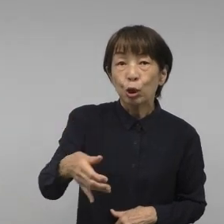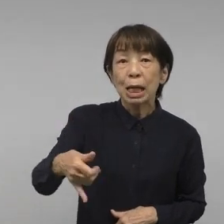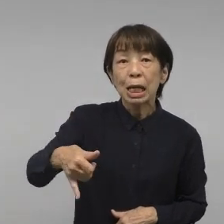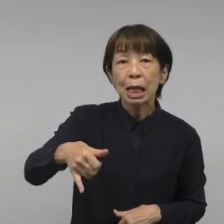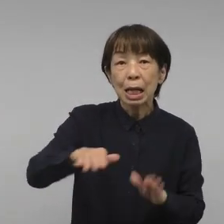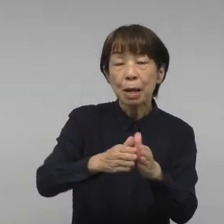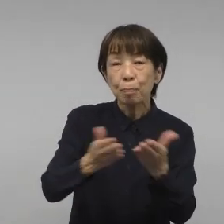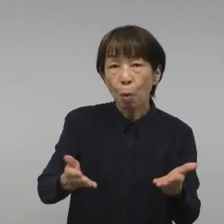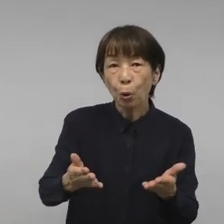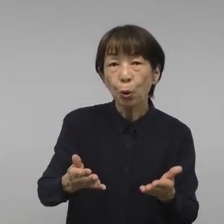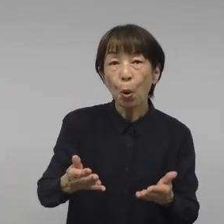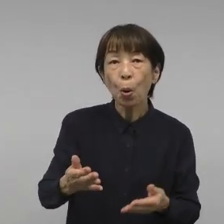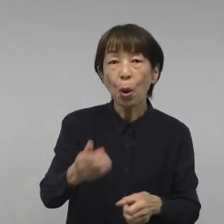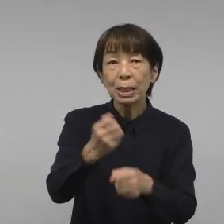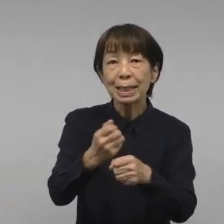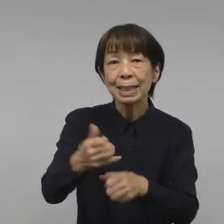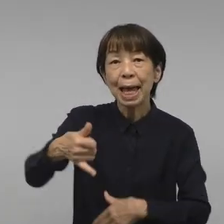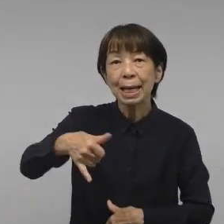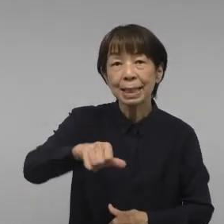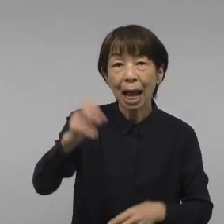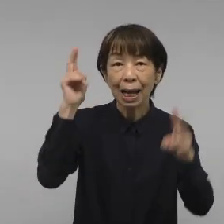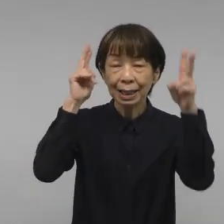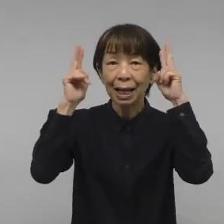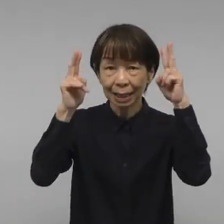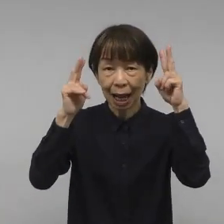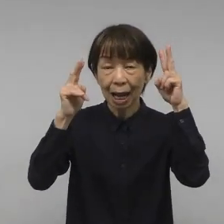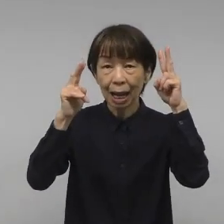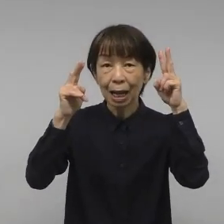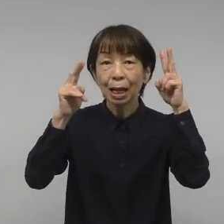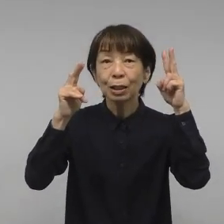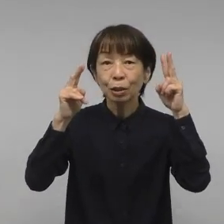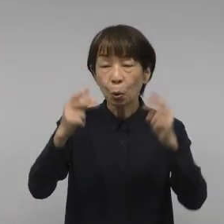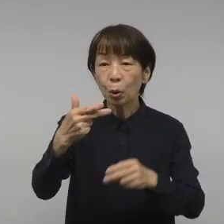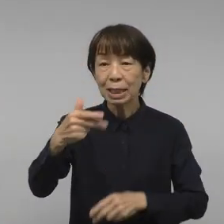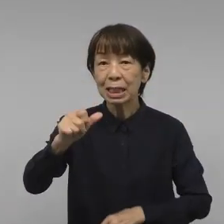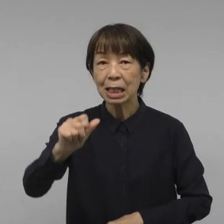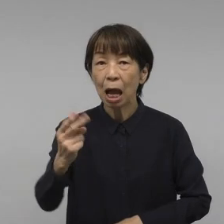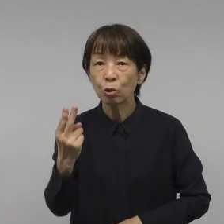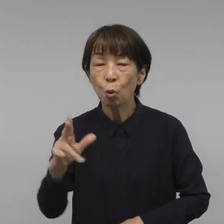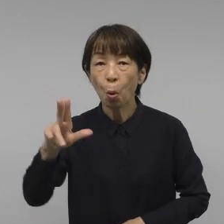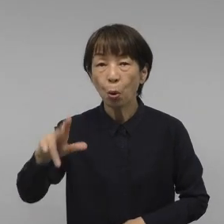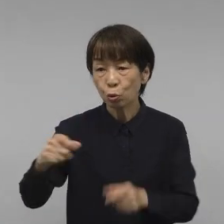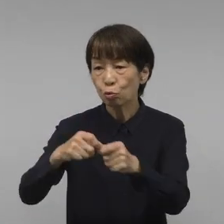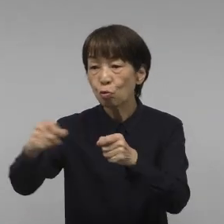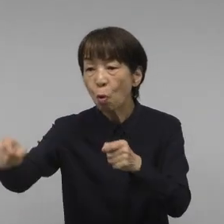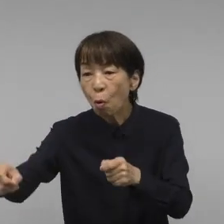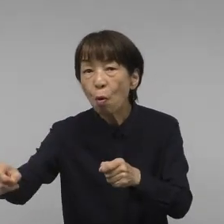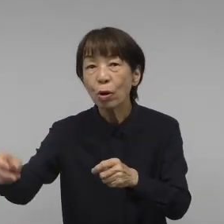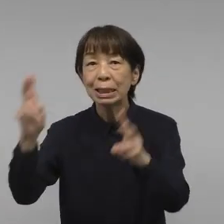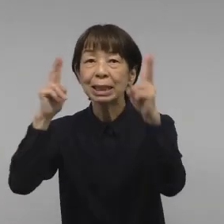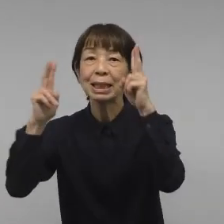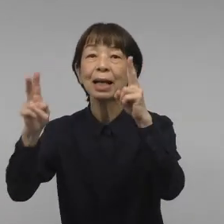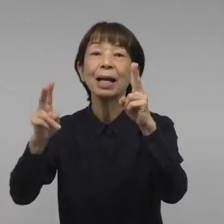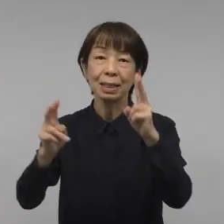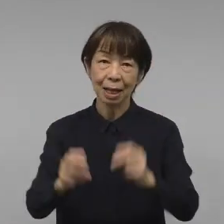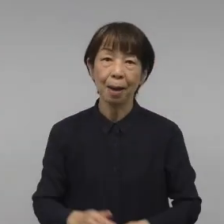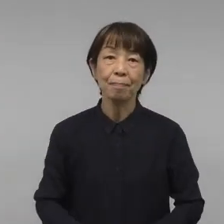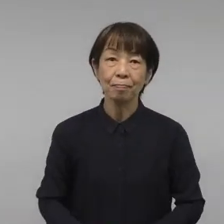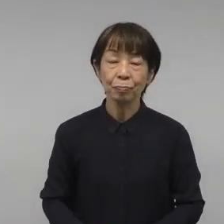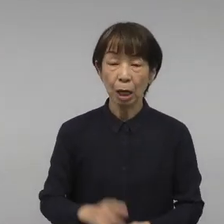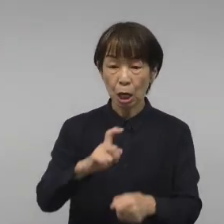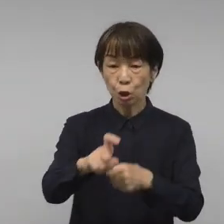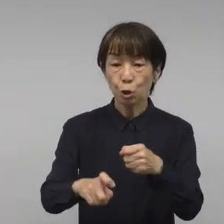製茶さん、島田にある杉本製茶さんのシアトルの、まあ、支社的な扱いになるんですが、もう10年以上こちらの現